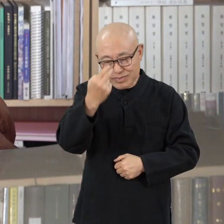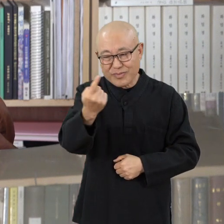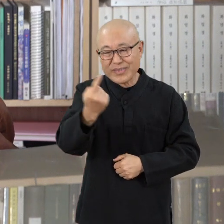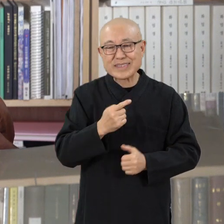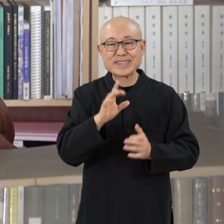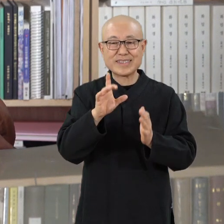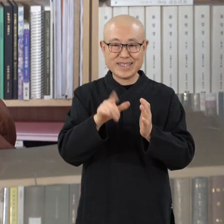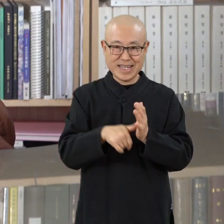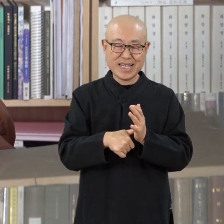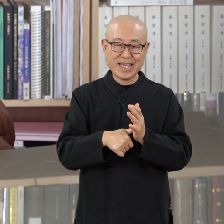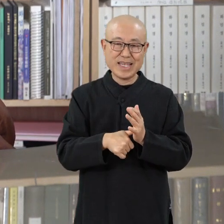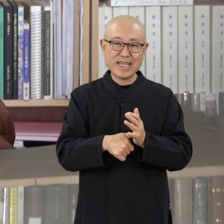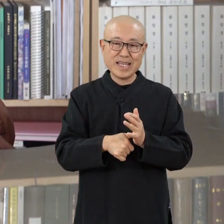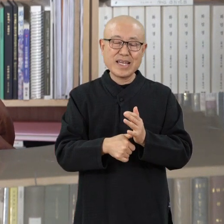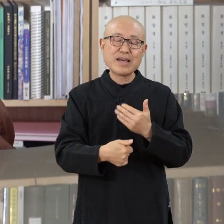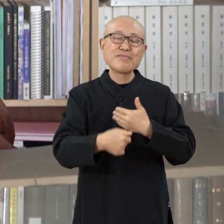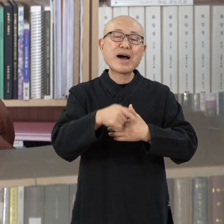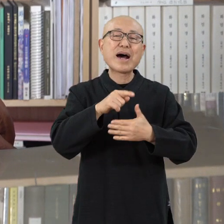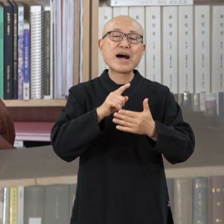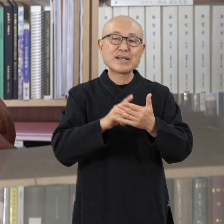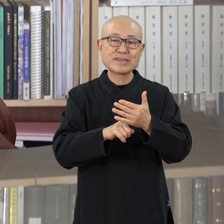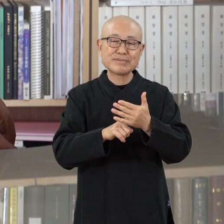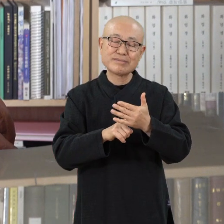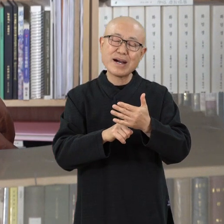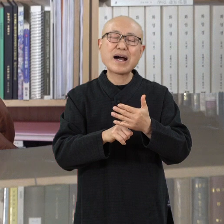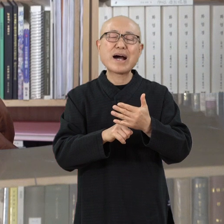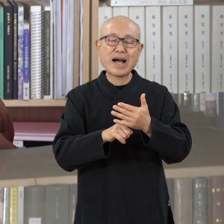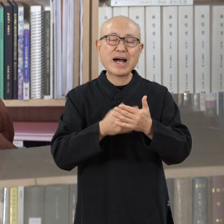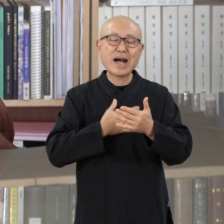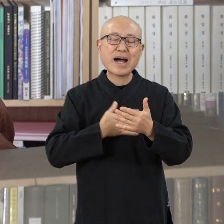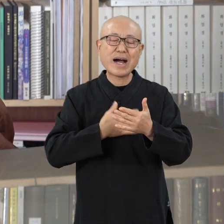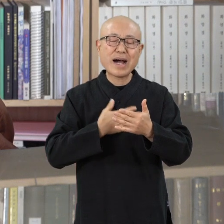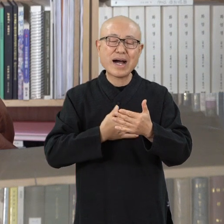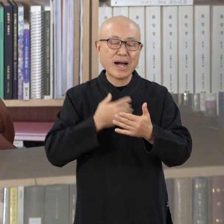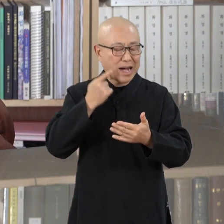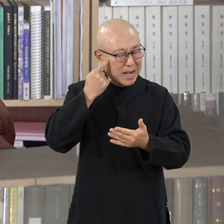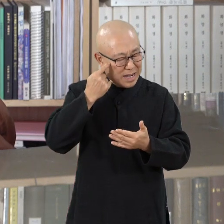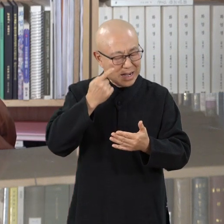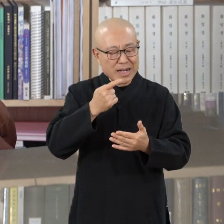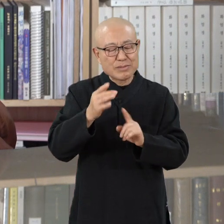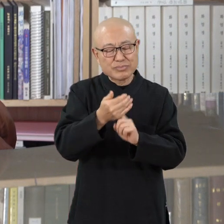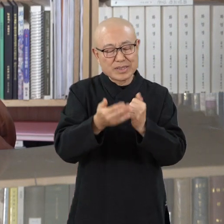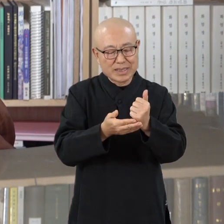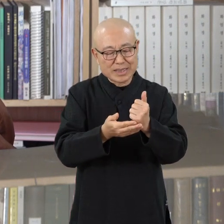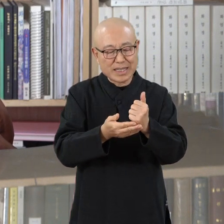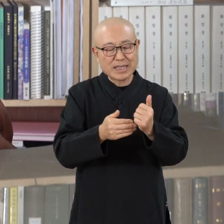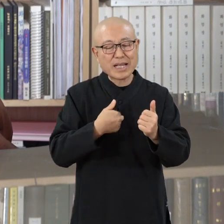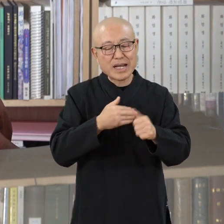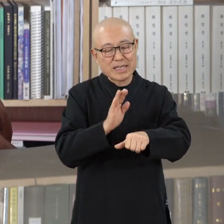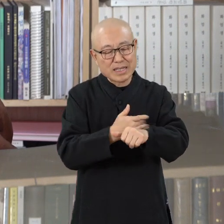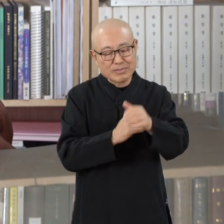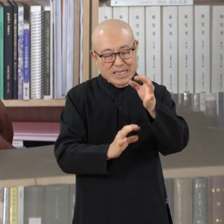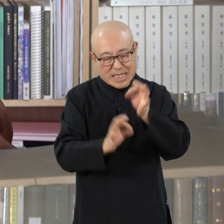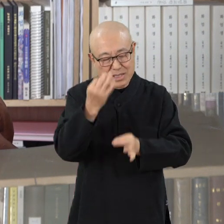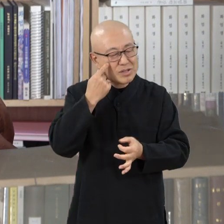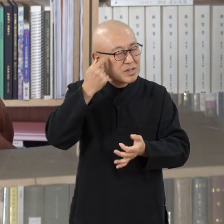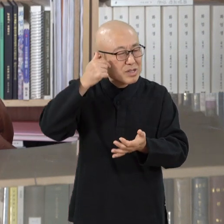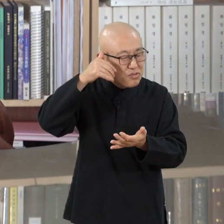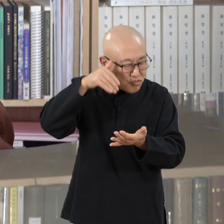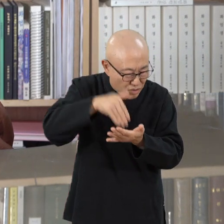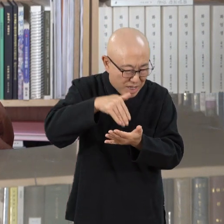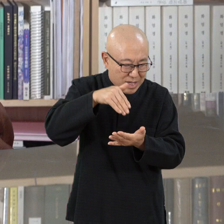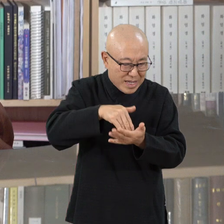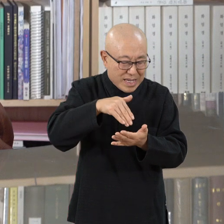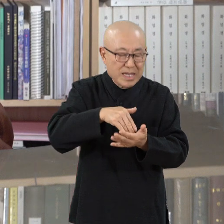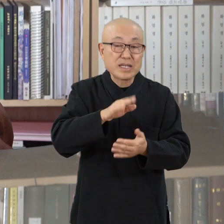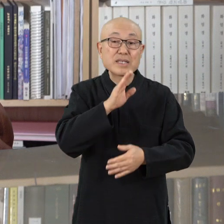때는 정말 마음을 그 내려놓고 부처님께 지극히 죄업을 참회하는